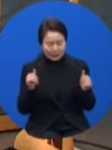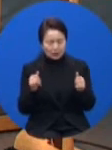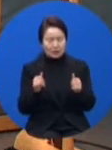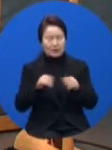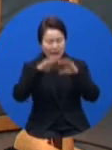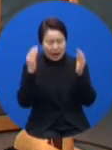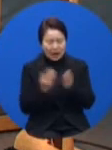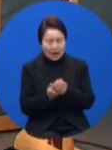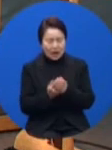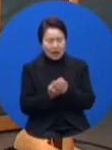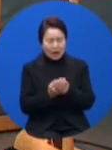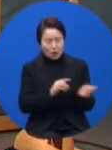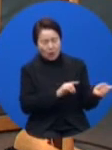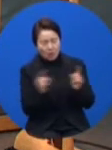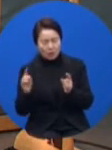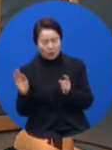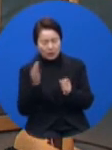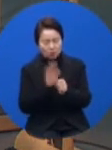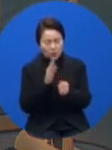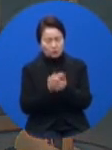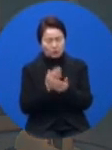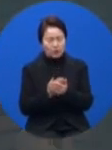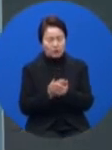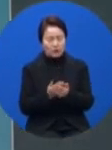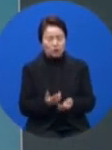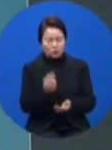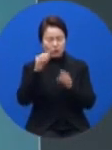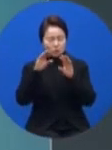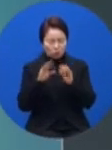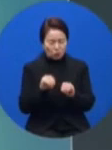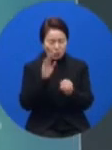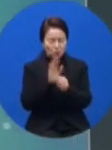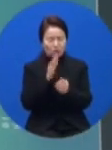이상 확진되지 않게 도와주시고 빨리 종식돼가지고 모든 자들이 정상으로